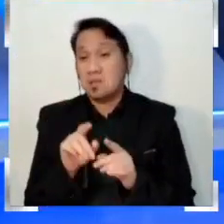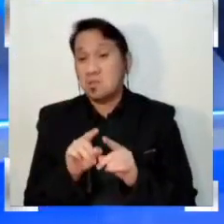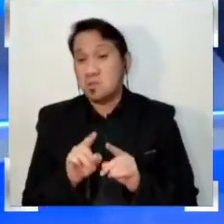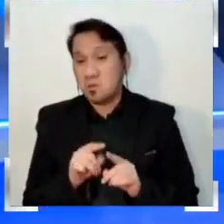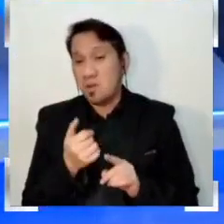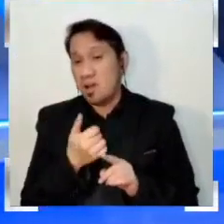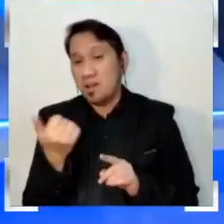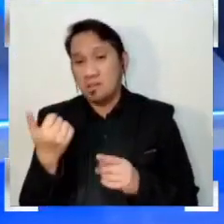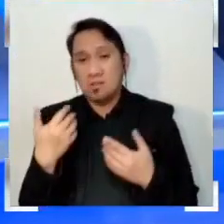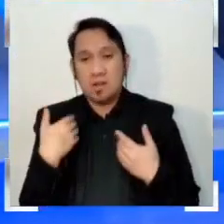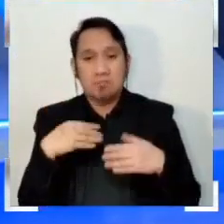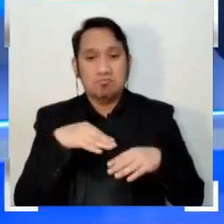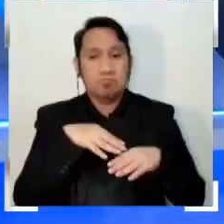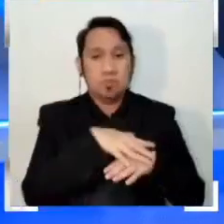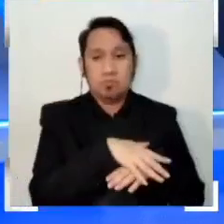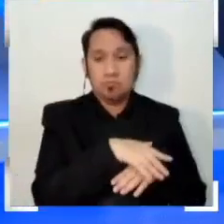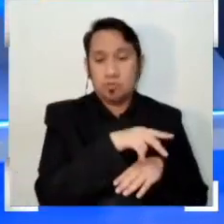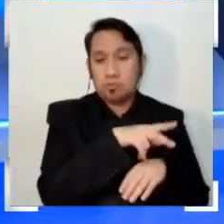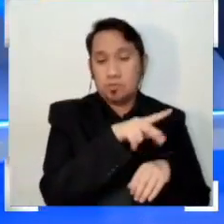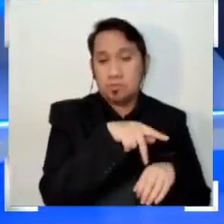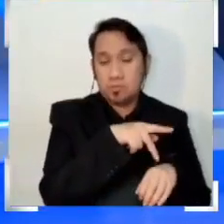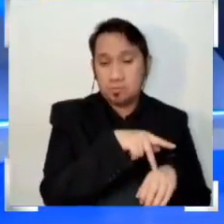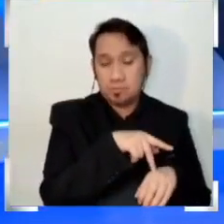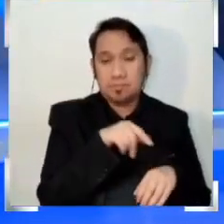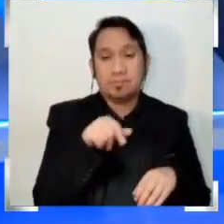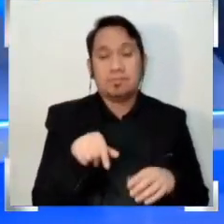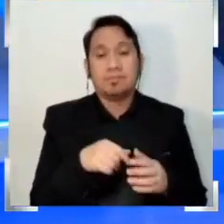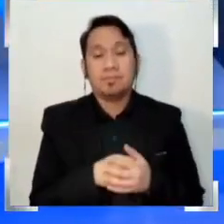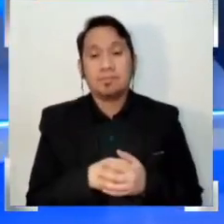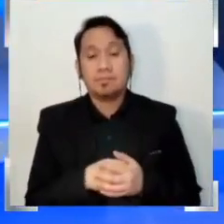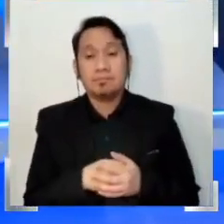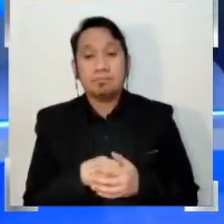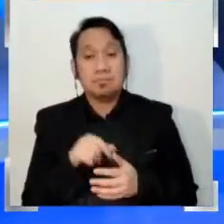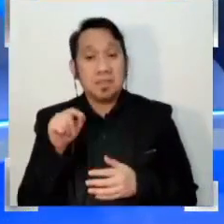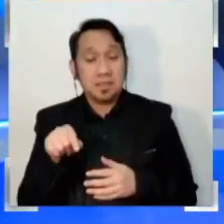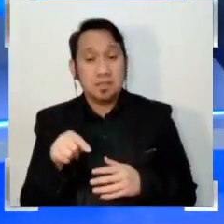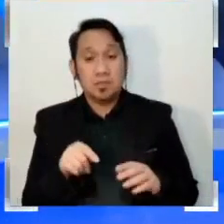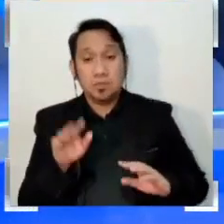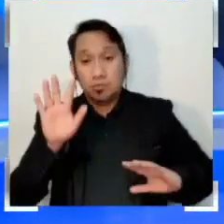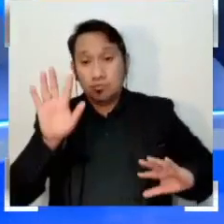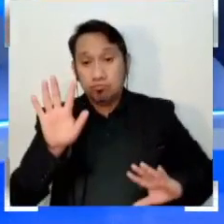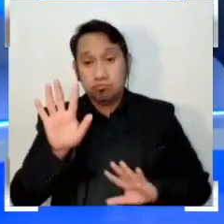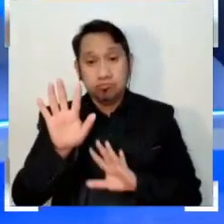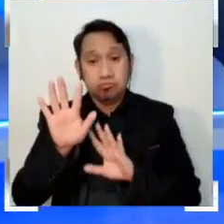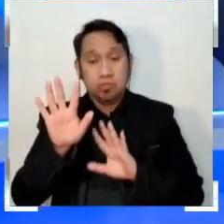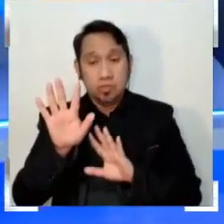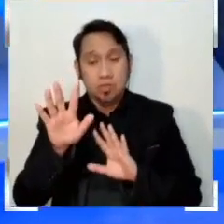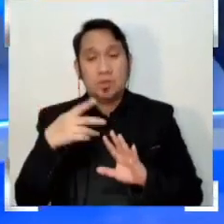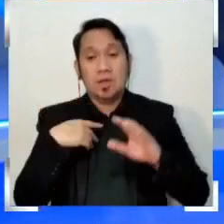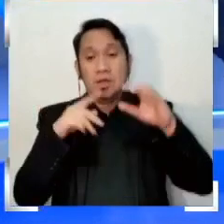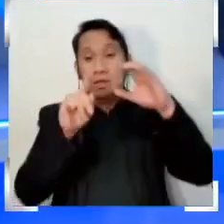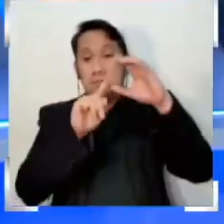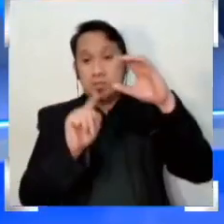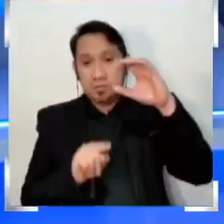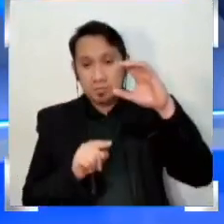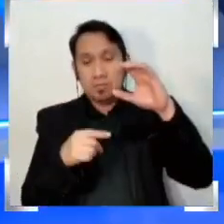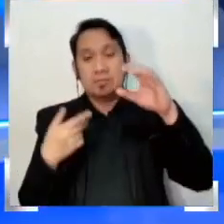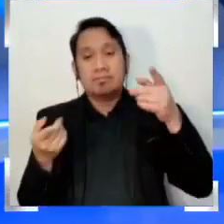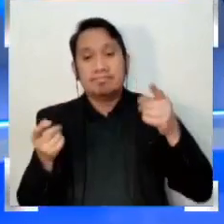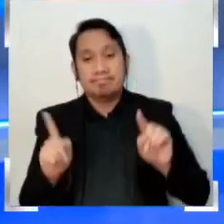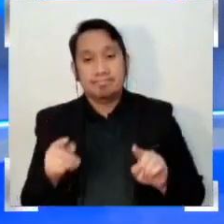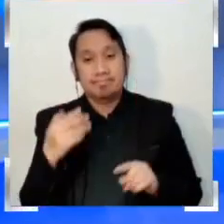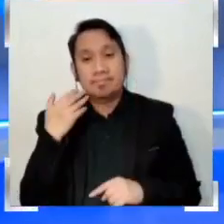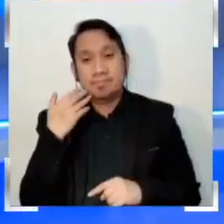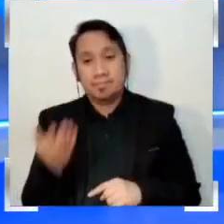bansa. Habang ang hinatak nitong habagat, nagdulot naman ng mga kidlat na kumitil ng buhay. Saksi,